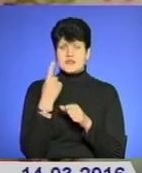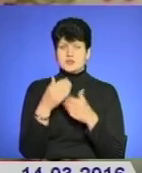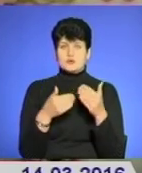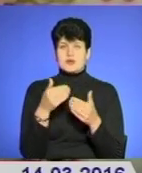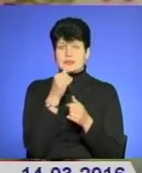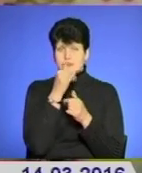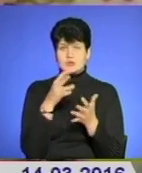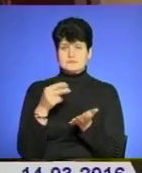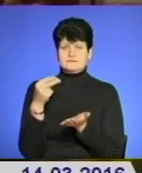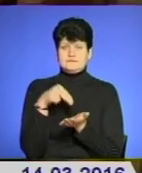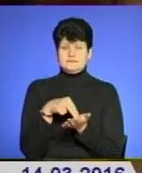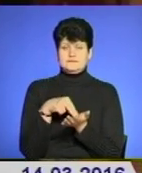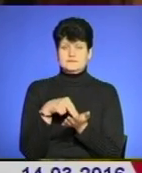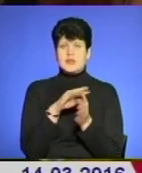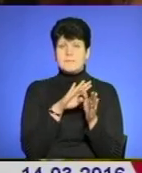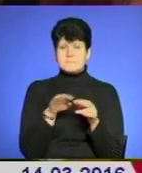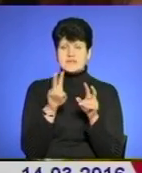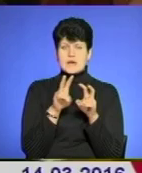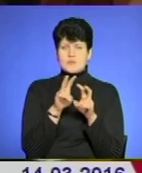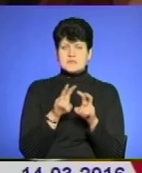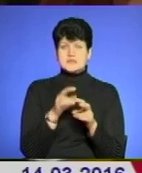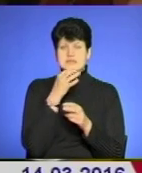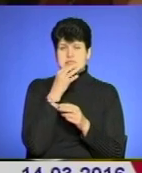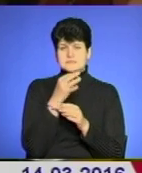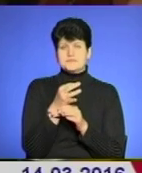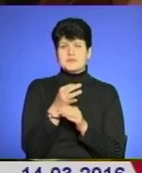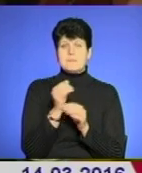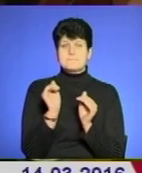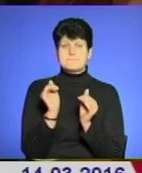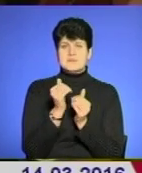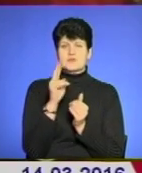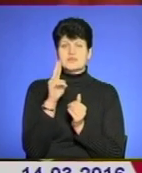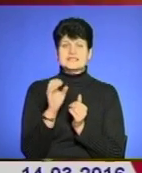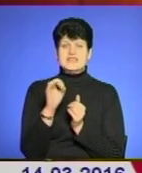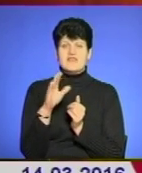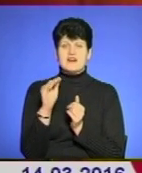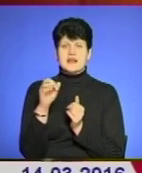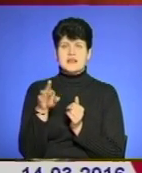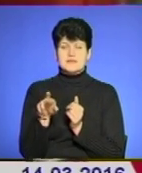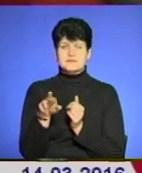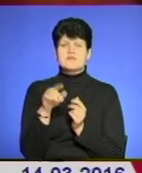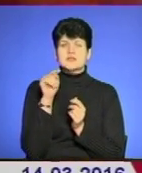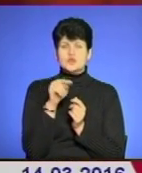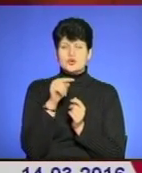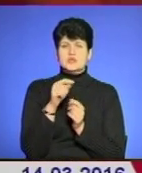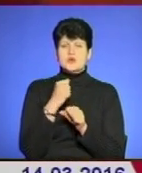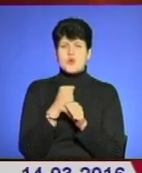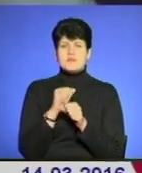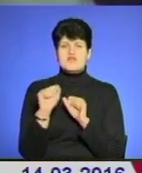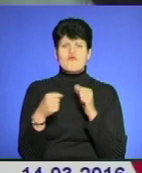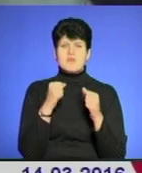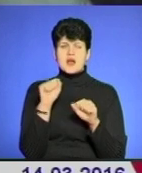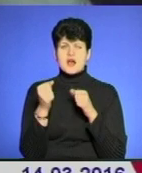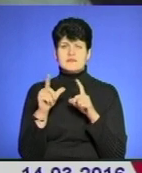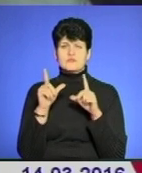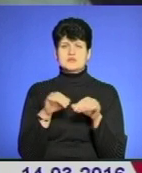могла стати на ноги. Після обстежень лікарі поставили діагноз – мікроцефалія. Відтоді батьки роблять з нею фізичні вправи, возять